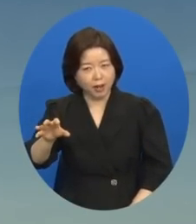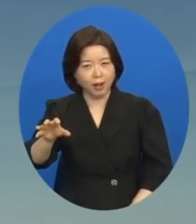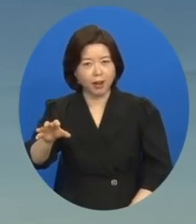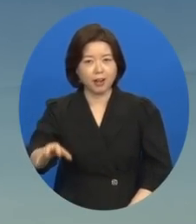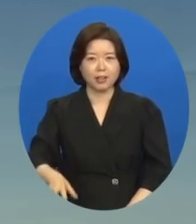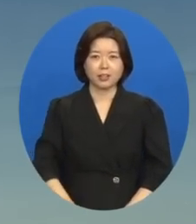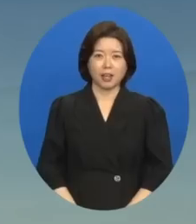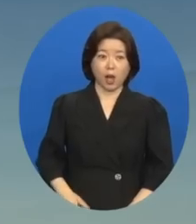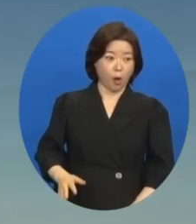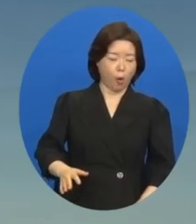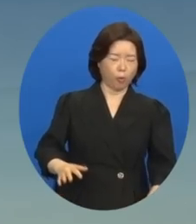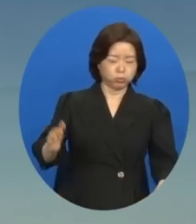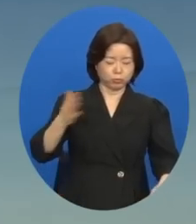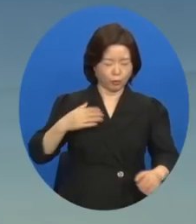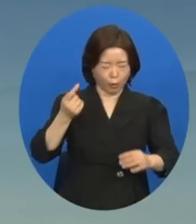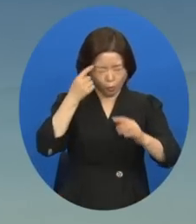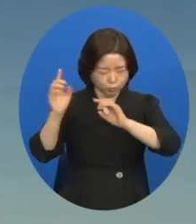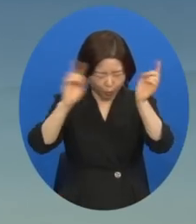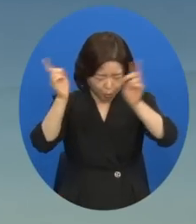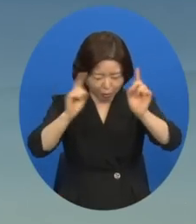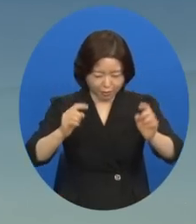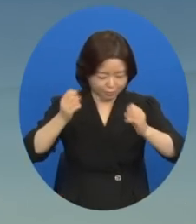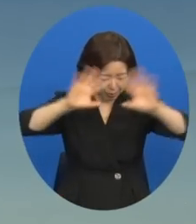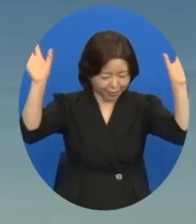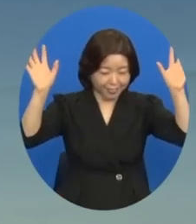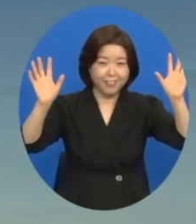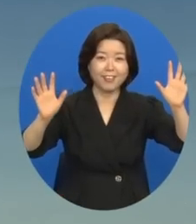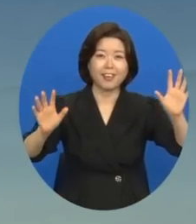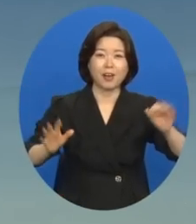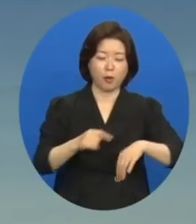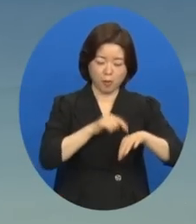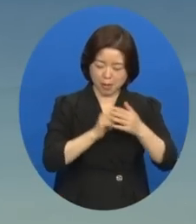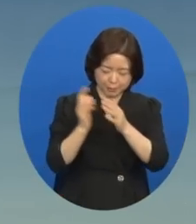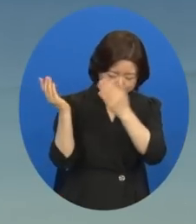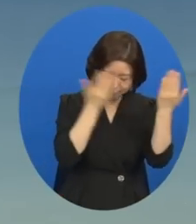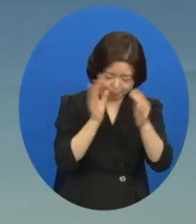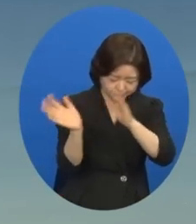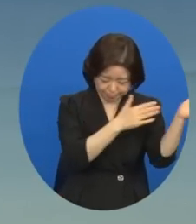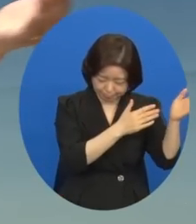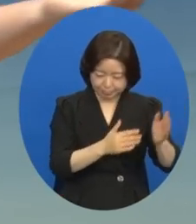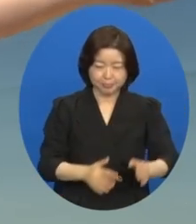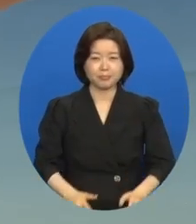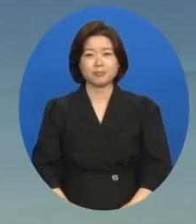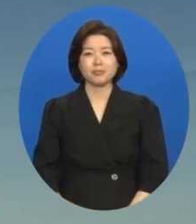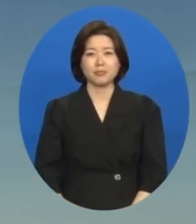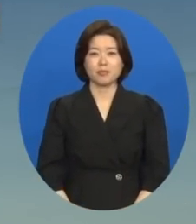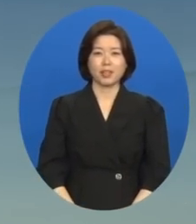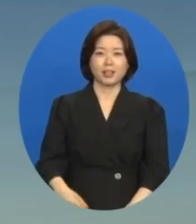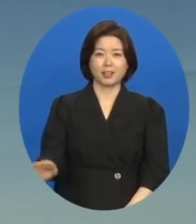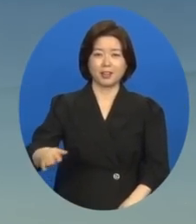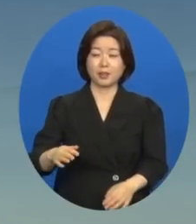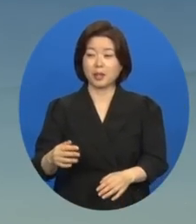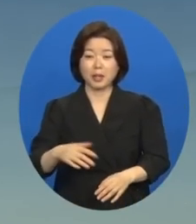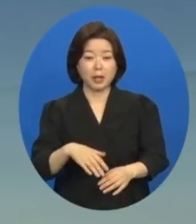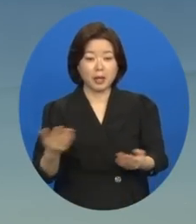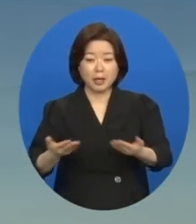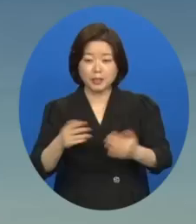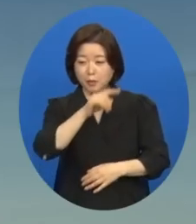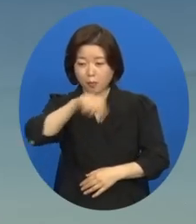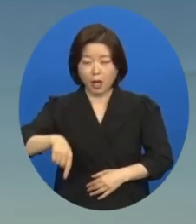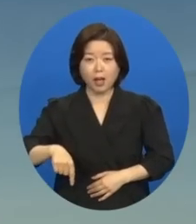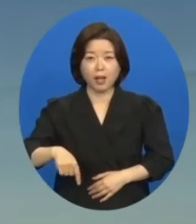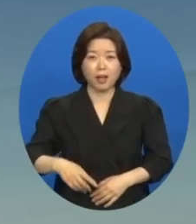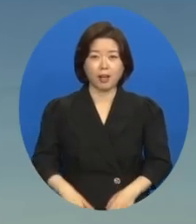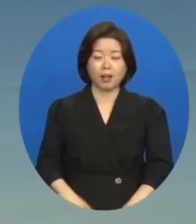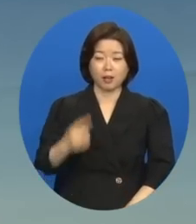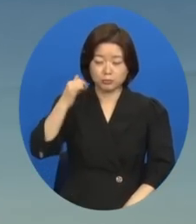아, 이제 뭔 생각하는 거야? 정신 차려, 정신 차려. 그러면서 마음을 정리하고 다시 이제 사역하는 자리에 돌아왔습니다. 사역을